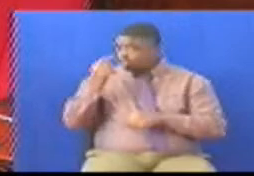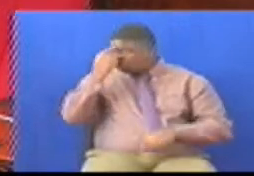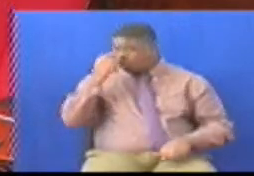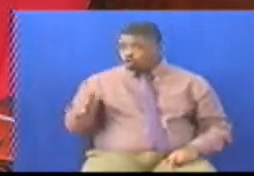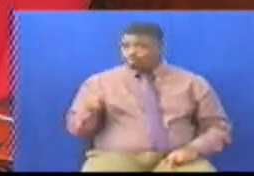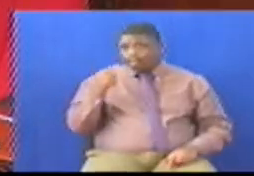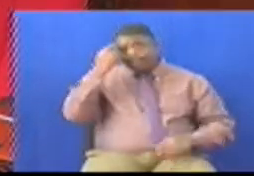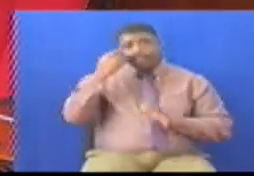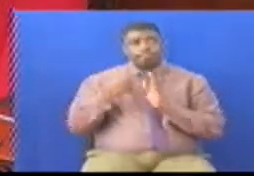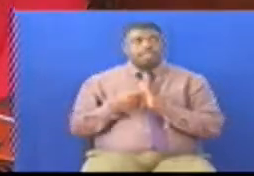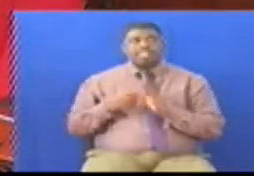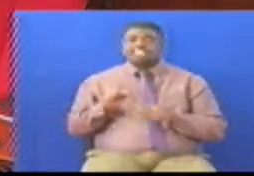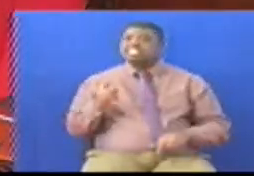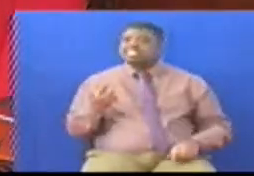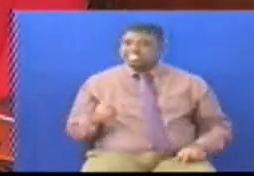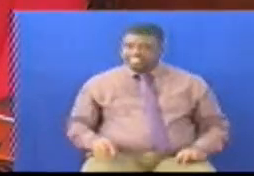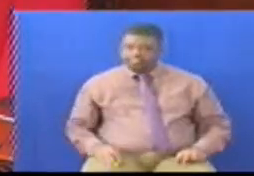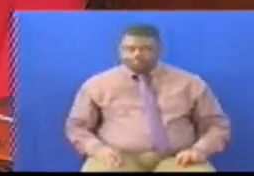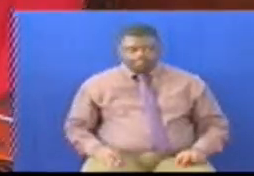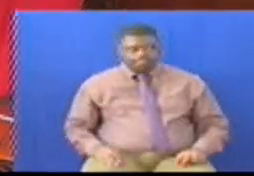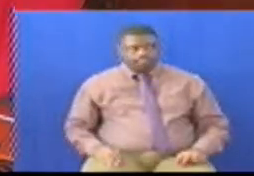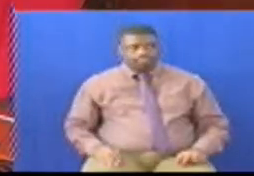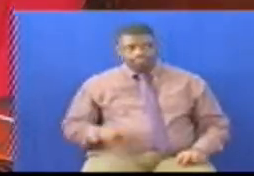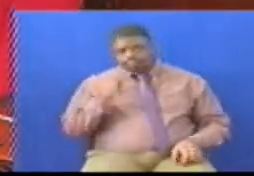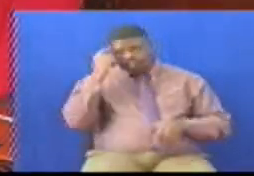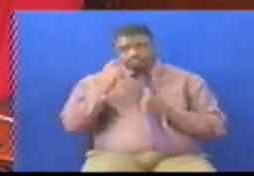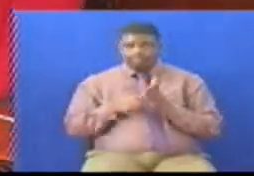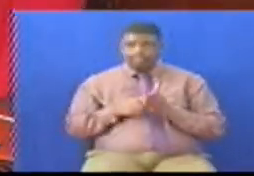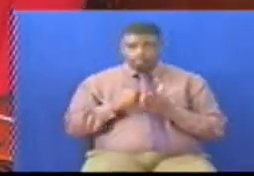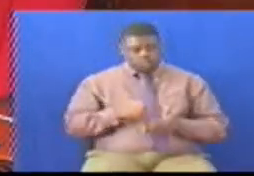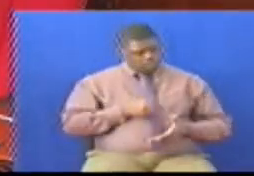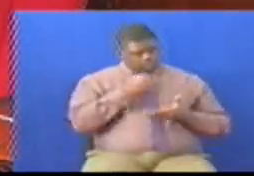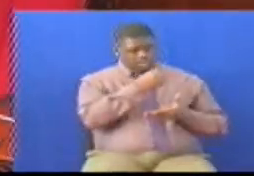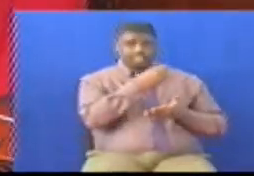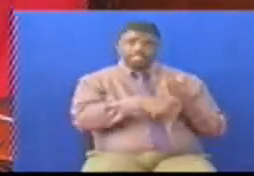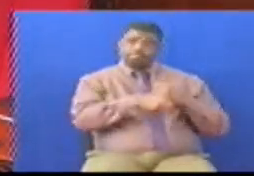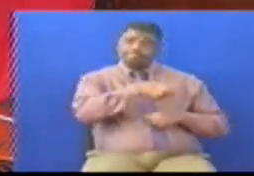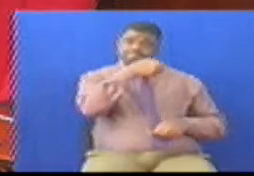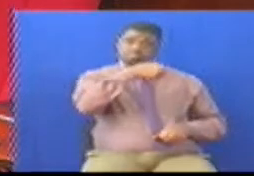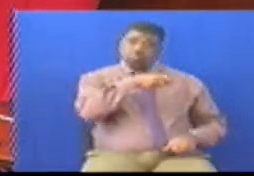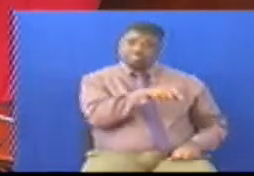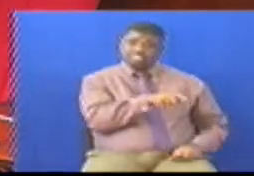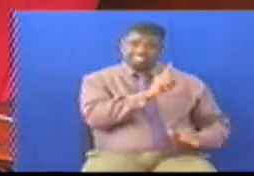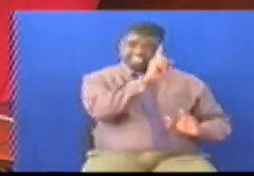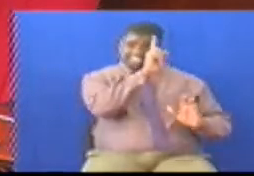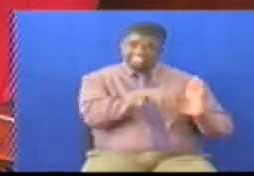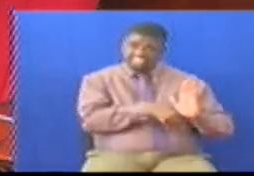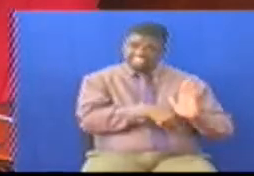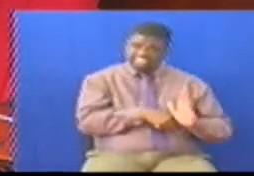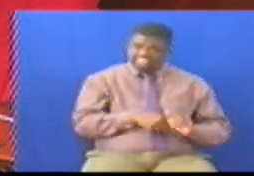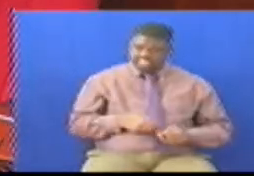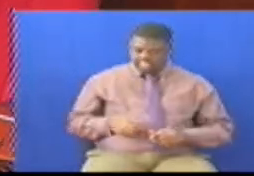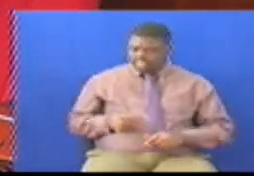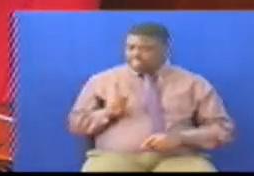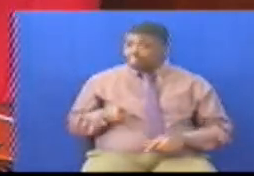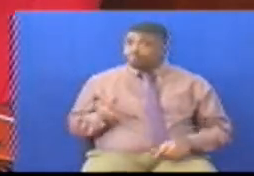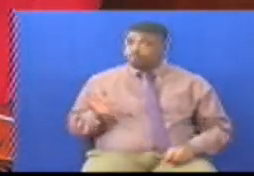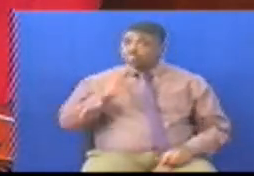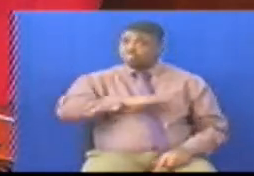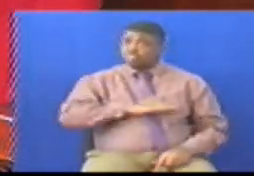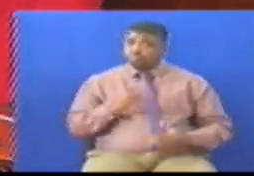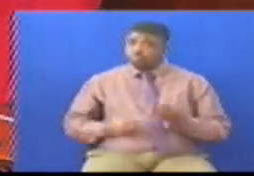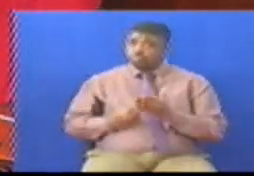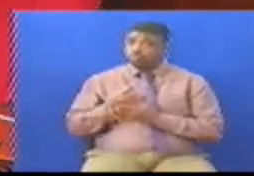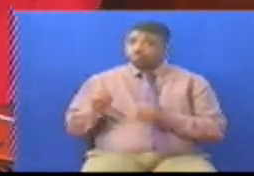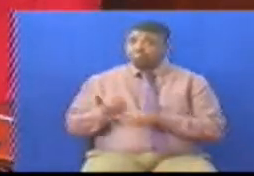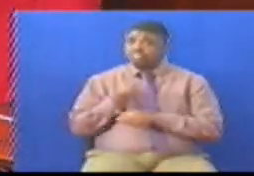yake ni nini? Maana yake ni kwamba investment katika hii mifuko inakwenda chini. Na ipo siku Mheshimiwa Speaker tatokea kwamba